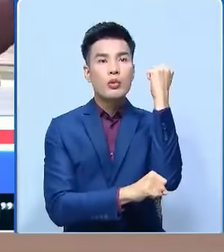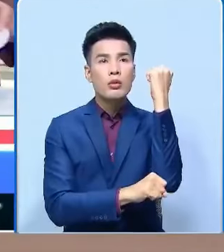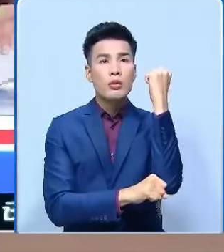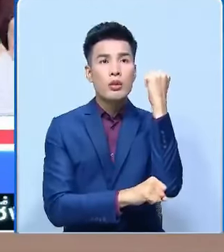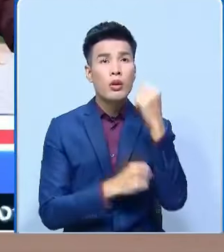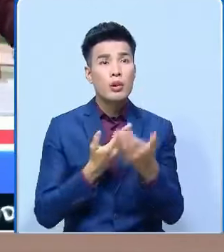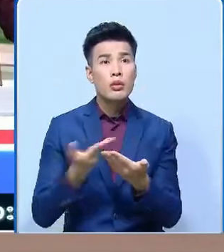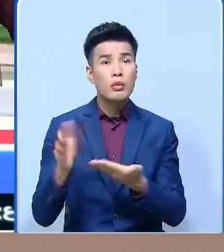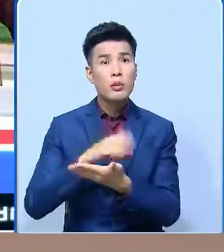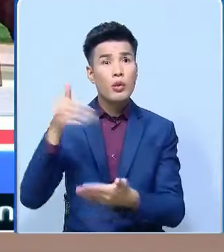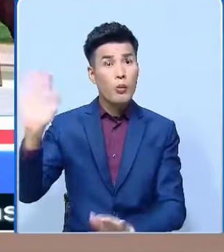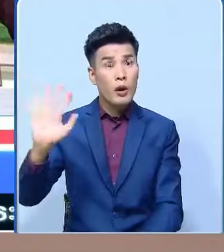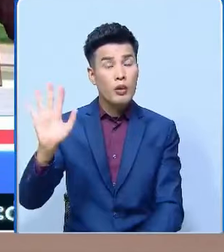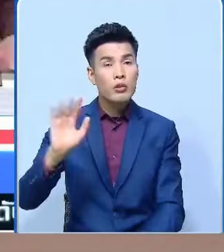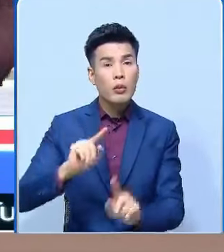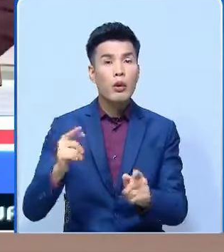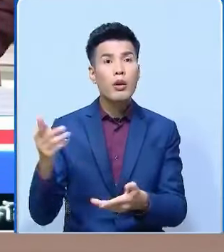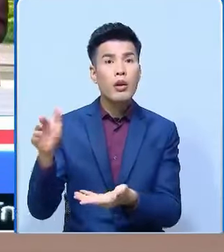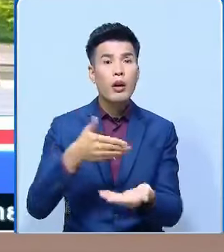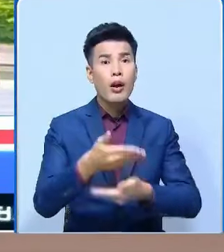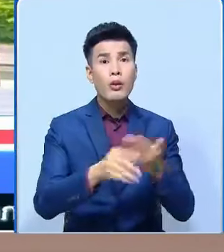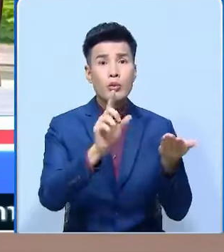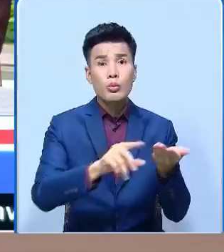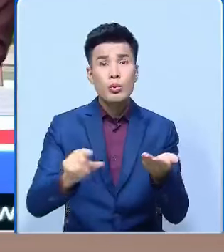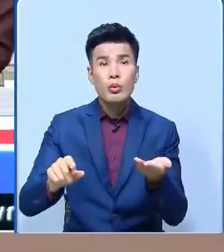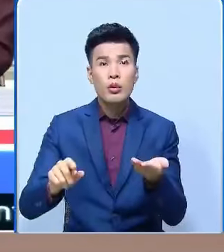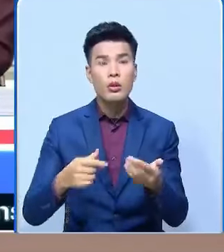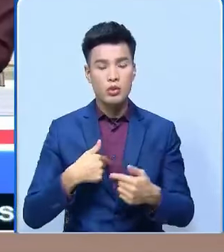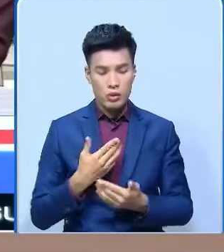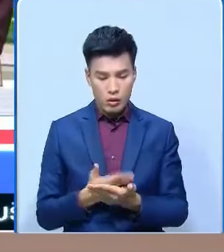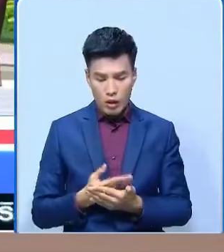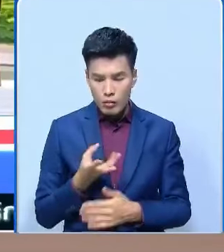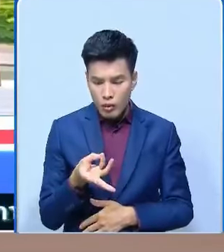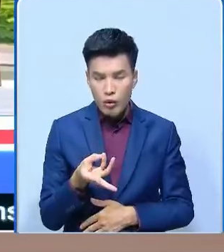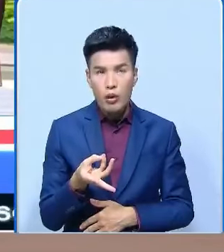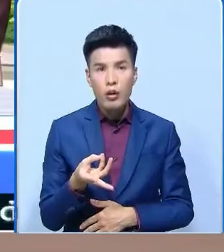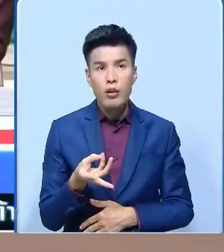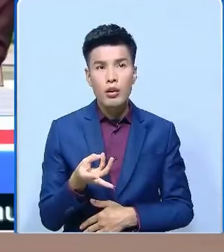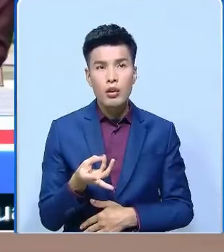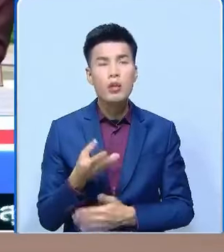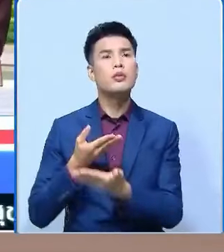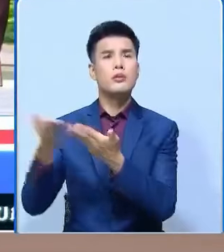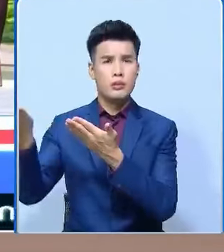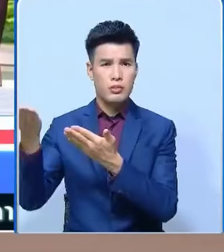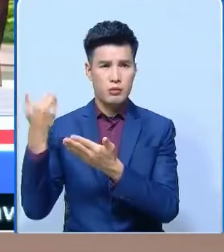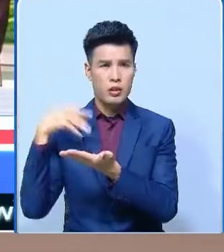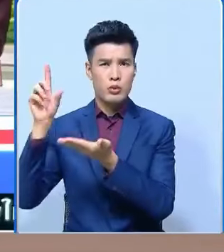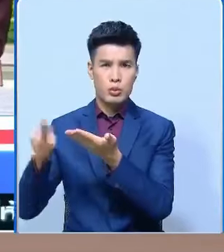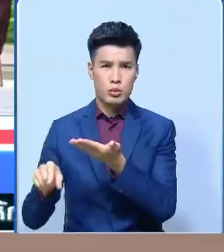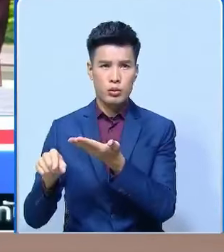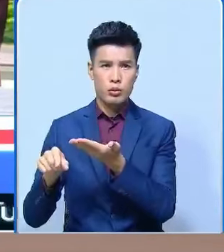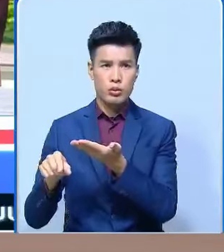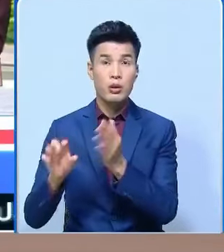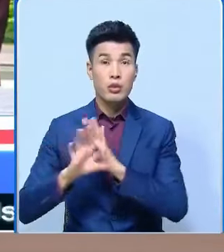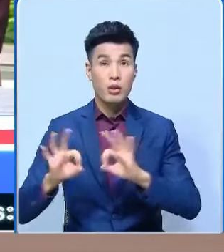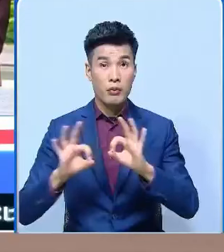ต่างประเทศนะแต่ว่าในเมื่อเขามาในราคาที่ถูกมากๆอ่ะถามว่าเงินในกระเป๋าเราอ่ะมันมีไม่เยอะเราก็จำเป็นต้องซื้อของถูกไง ที่สำคั